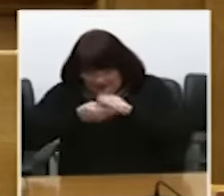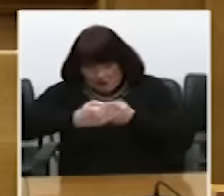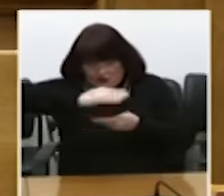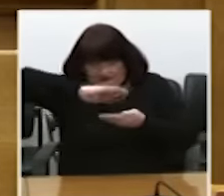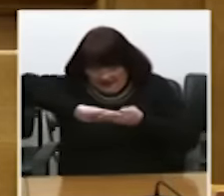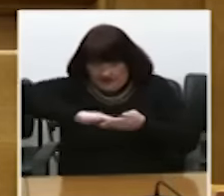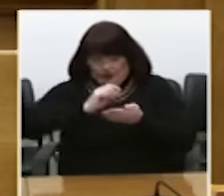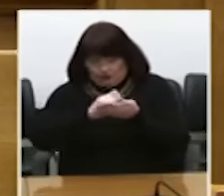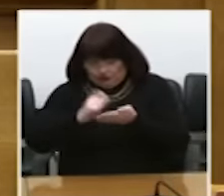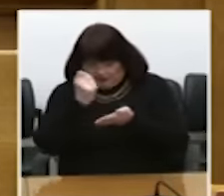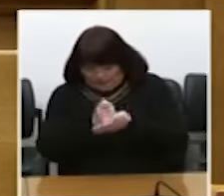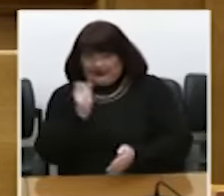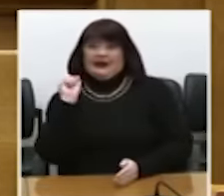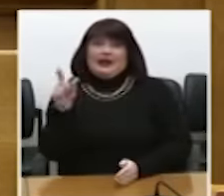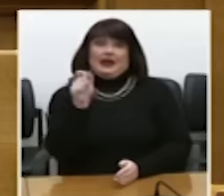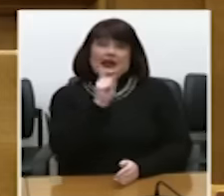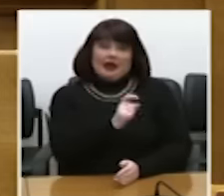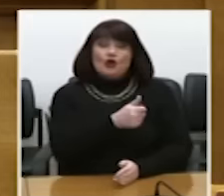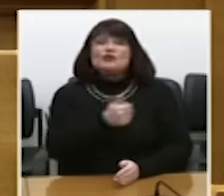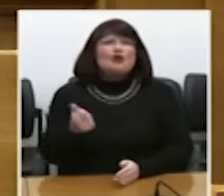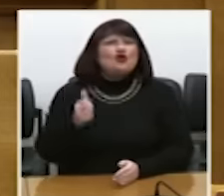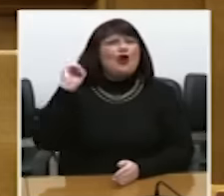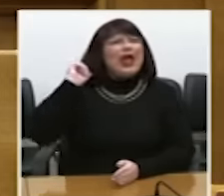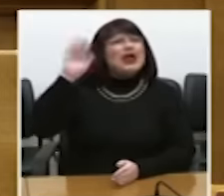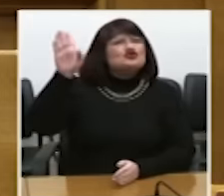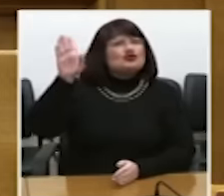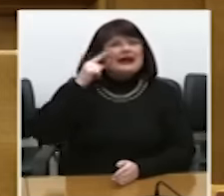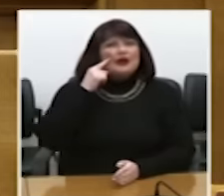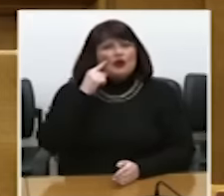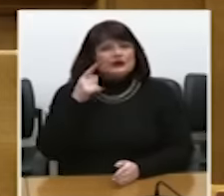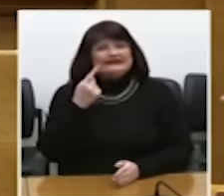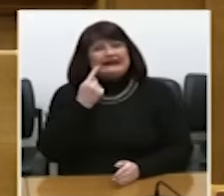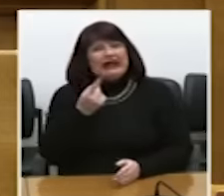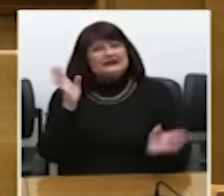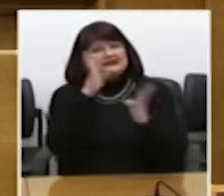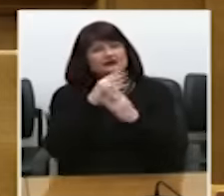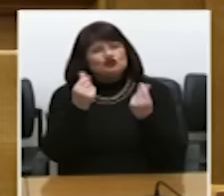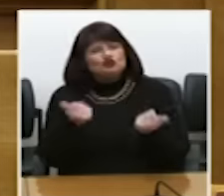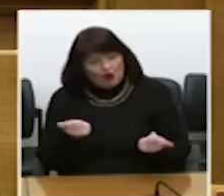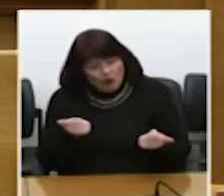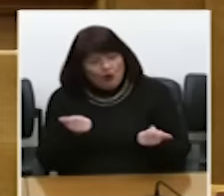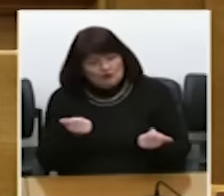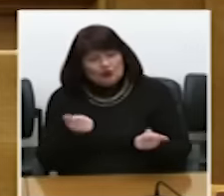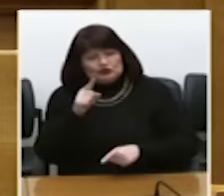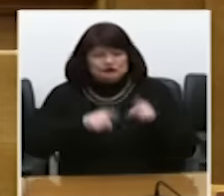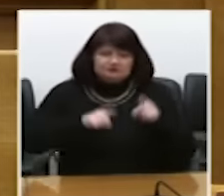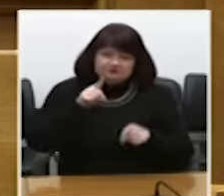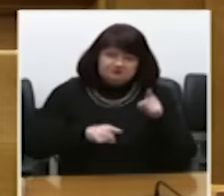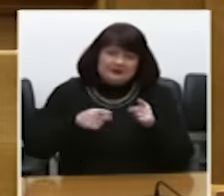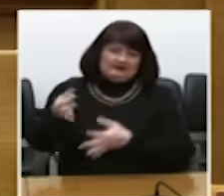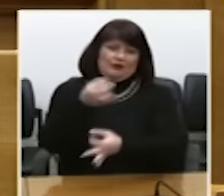τους ψηφοφόρους του εξωτερικού, όπως παραπλανητικά προσπαθείτε να το παρουσιάσετε σε ορισμένες τοποθετήσεις